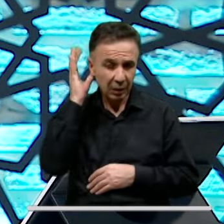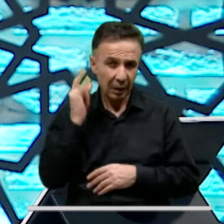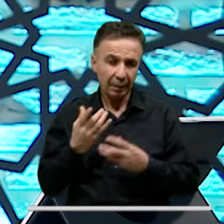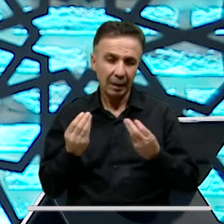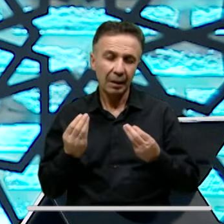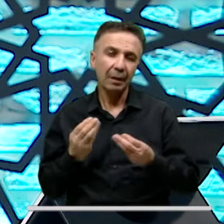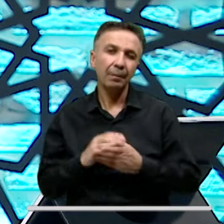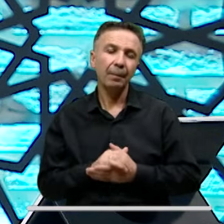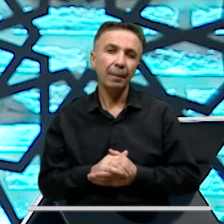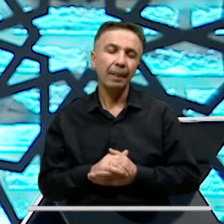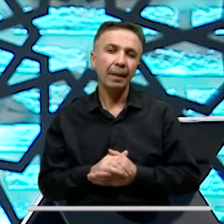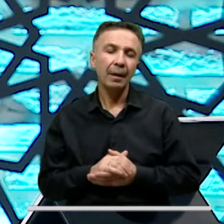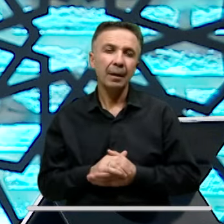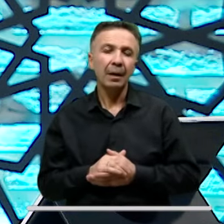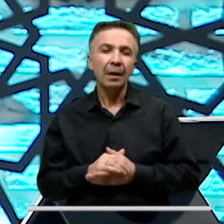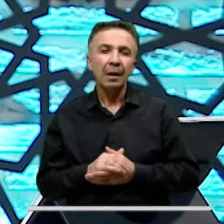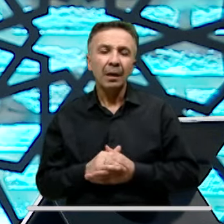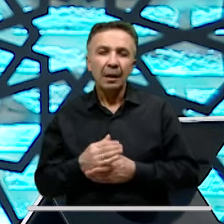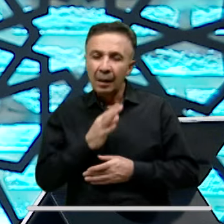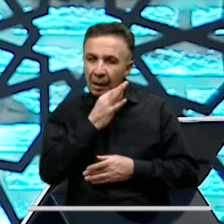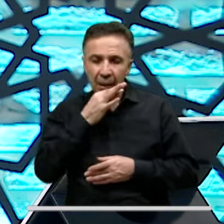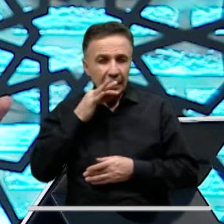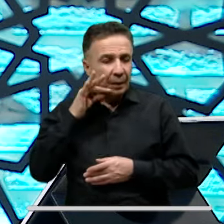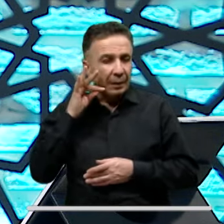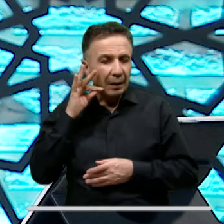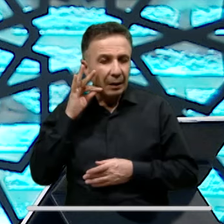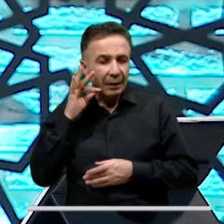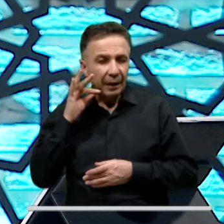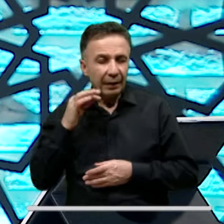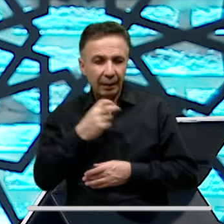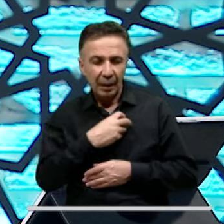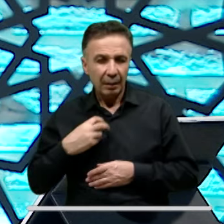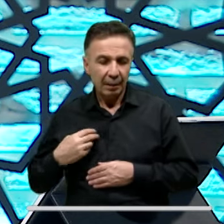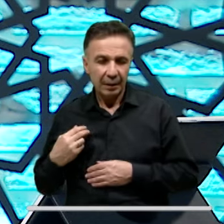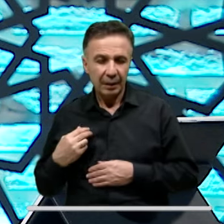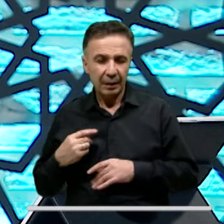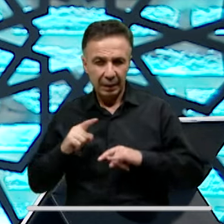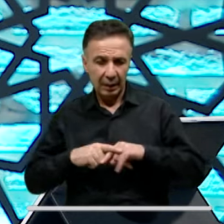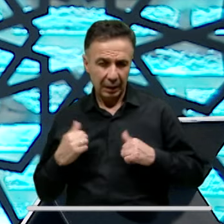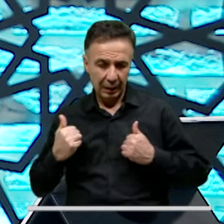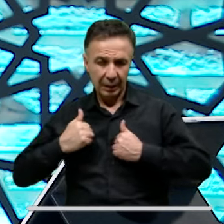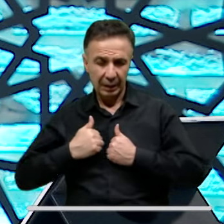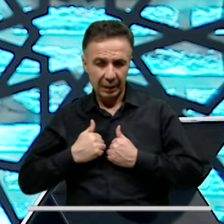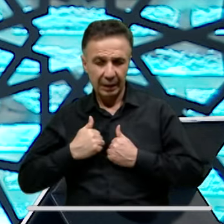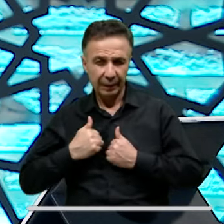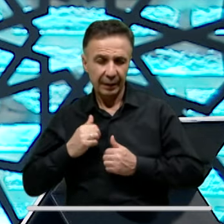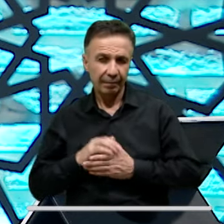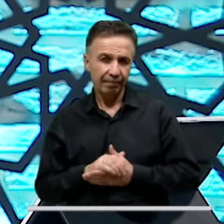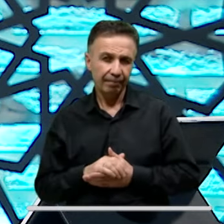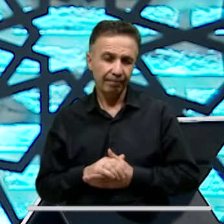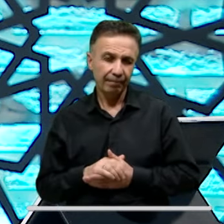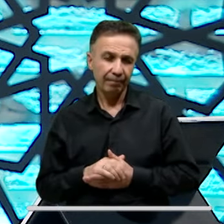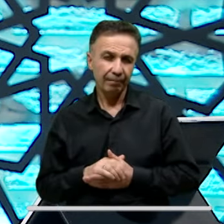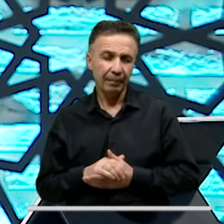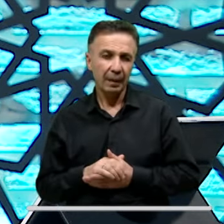aleyhissalatu Vesselam'ın sakalı Şerifi İstanbul'da hırka-ı Şerif var mesela veya Topkapı sarayında kutsal emanetler var Eee